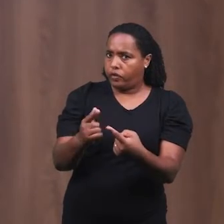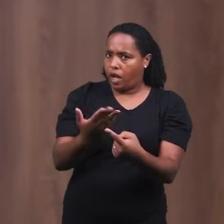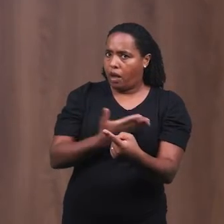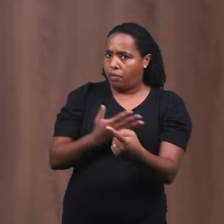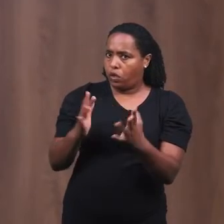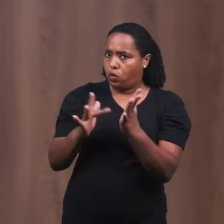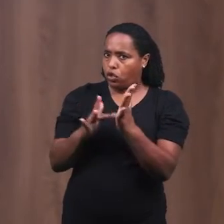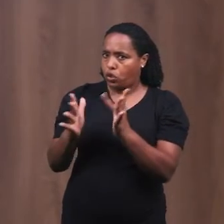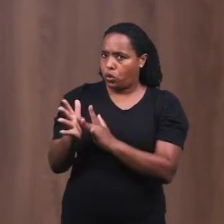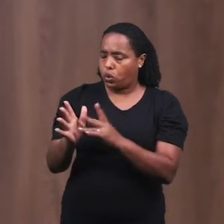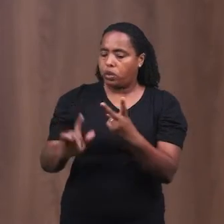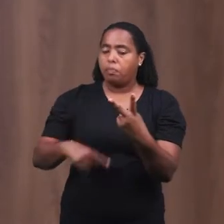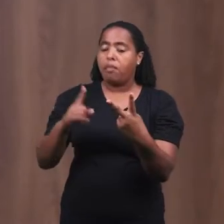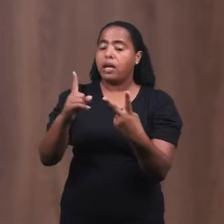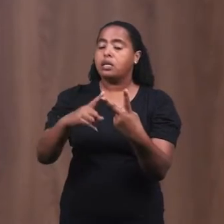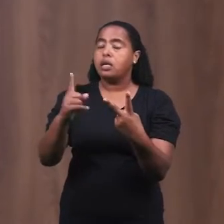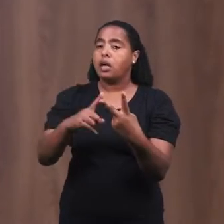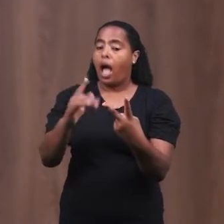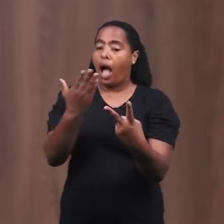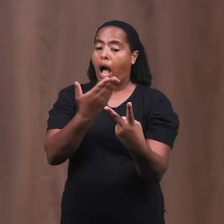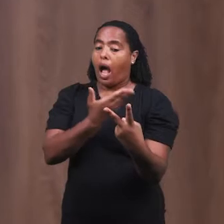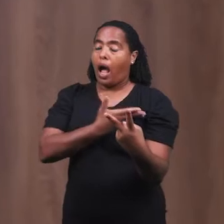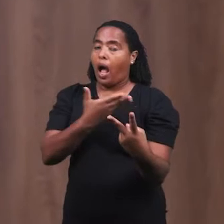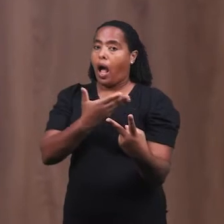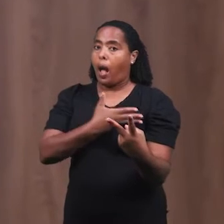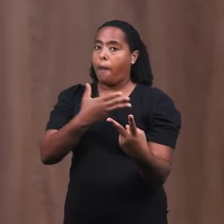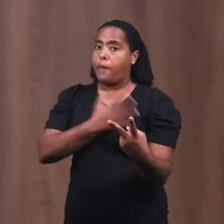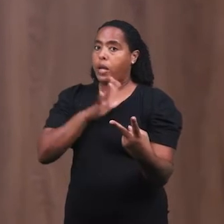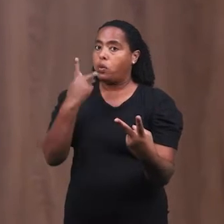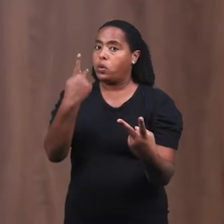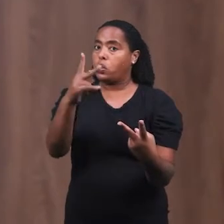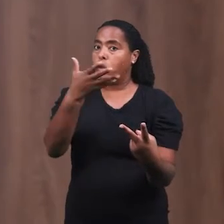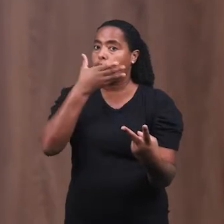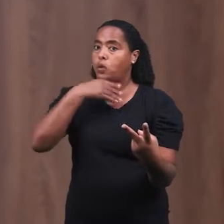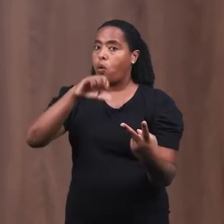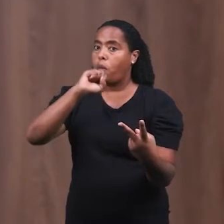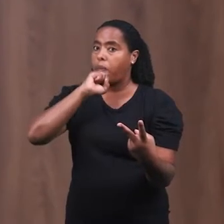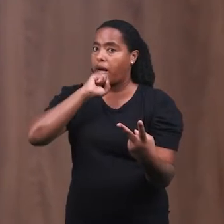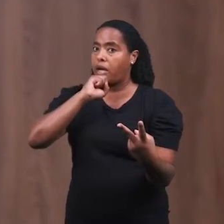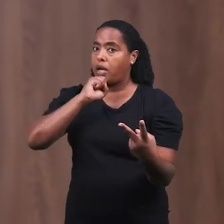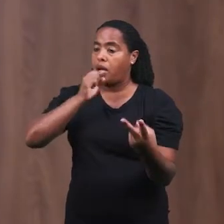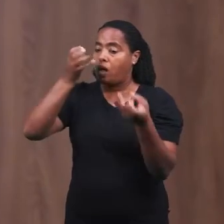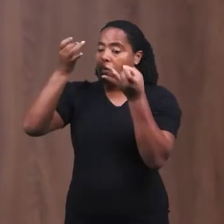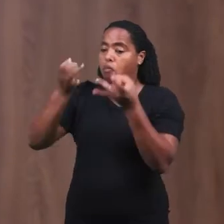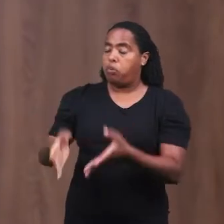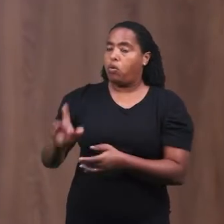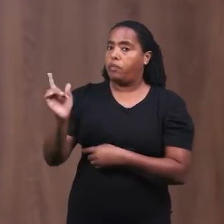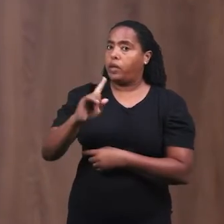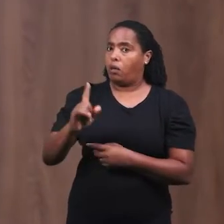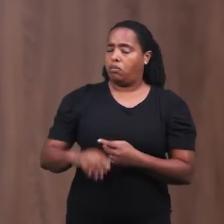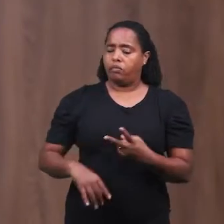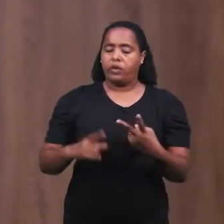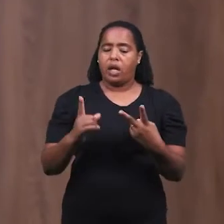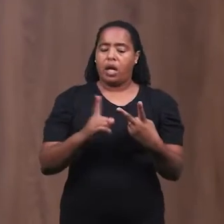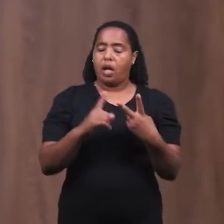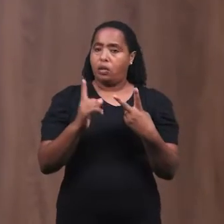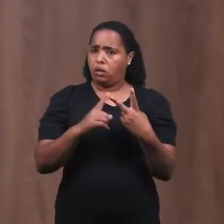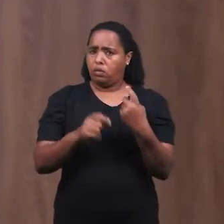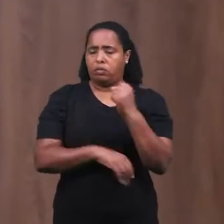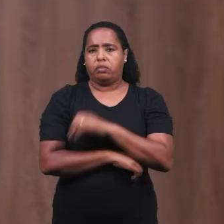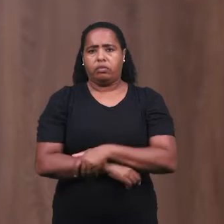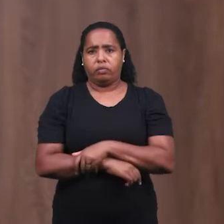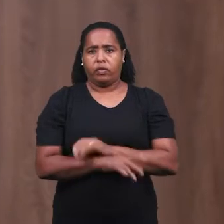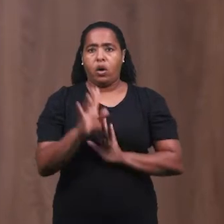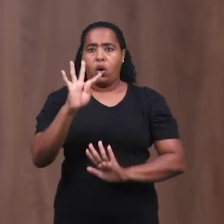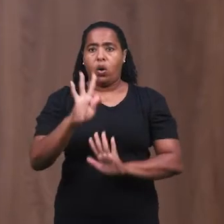твой. Не друга отца твоего. Это второй друг.